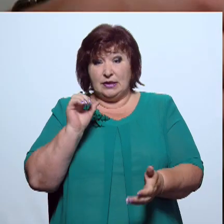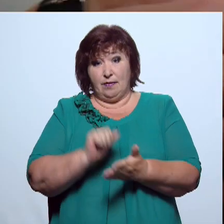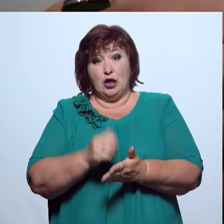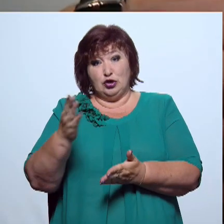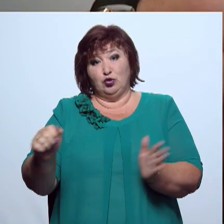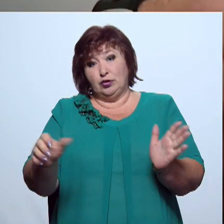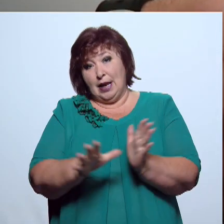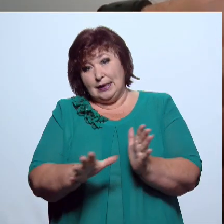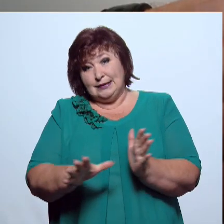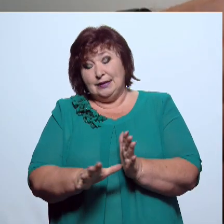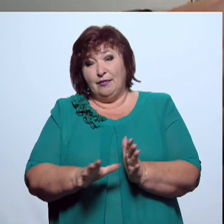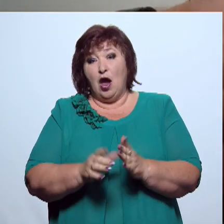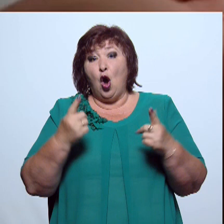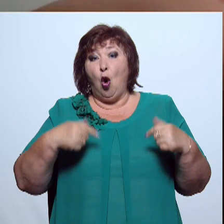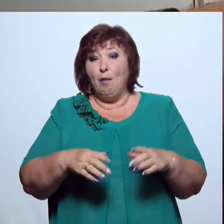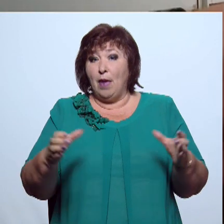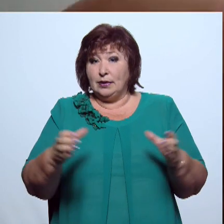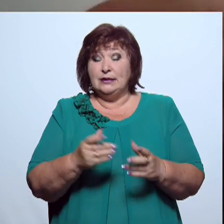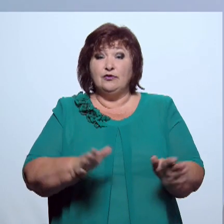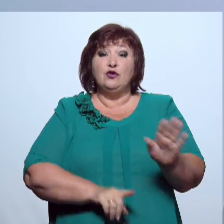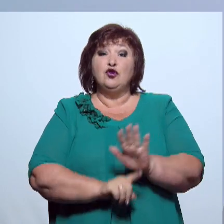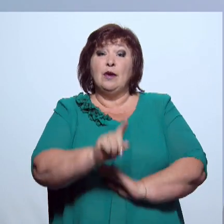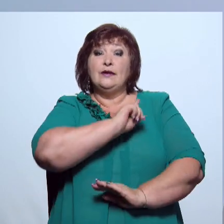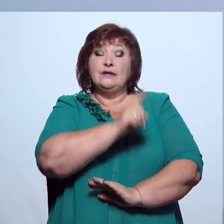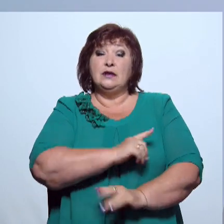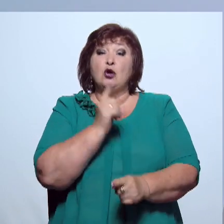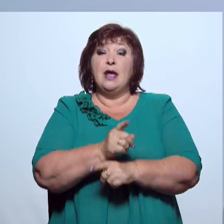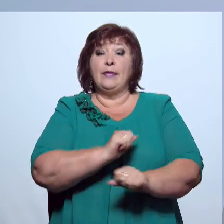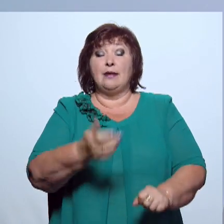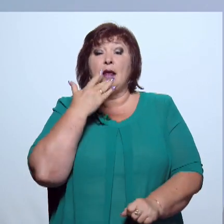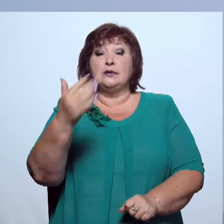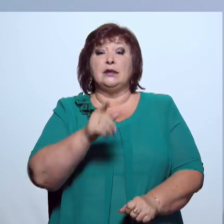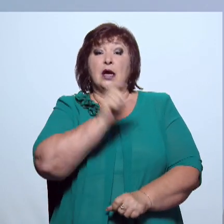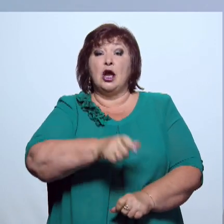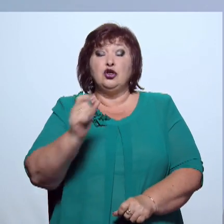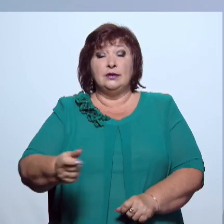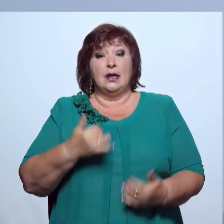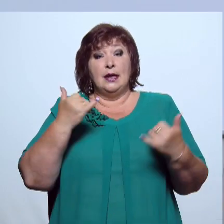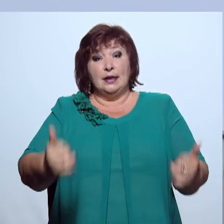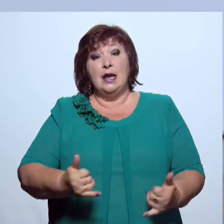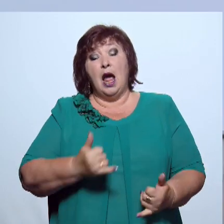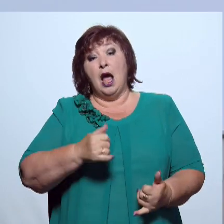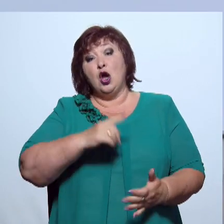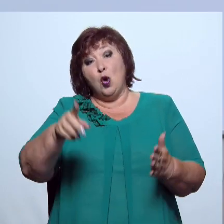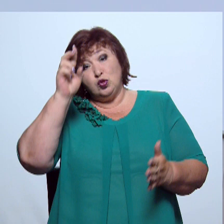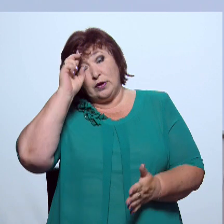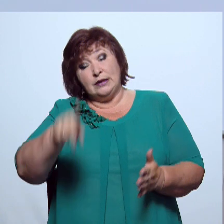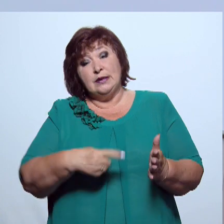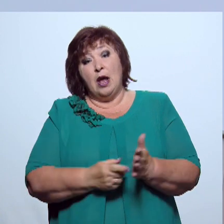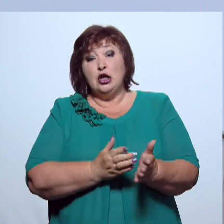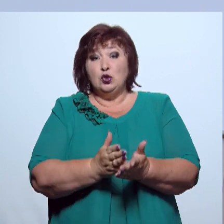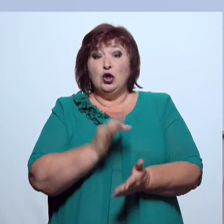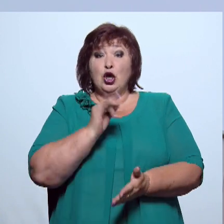поставщики и сетевые компании. Сегодня вступает в силу запрет на иностранное гражданство для государственных и муниципальных служащих. С